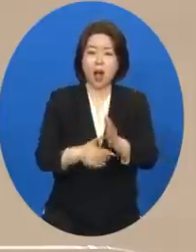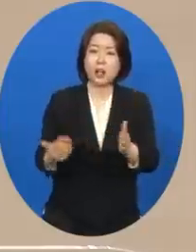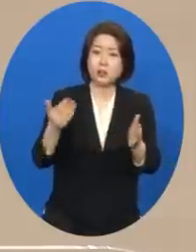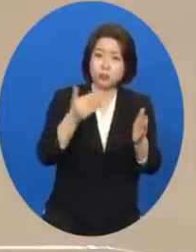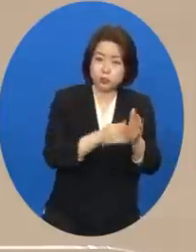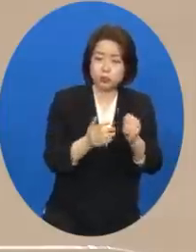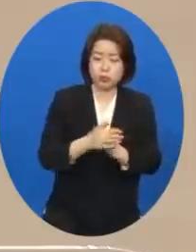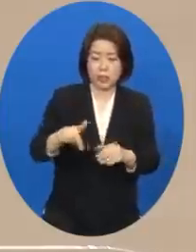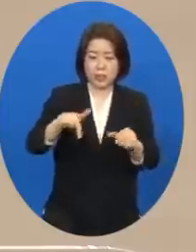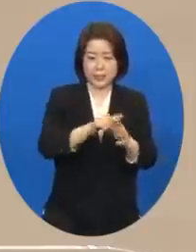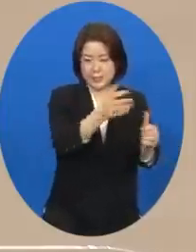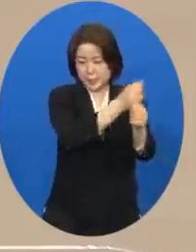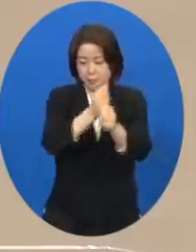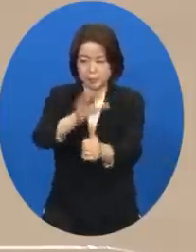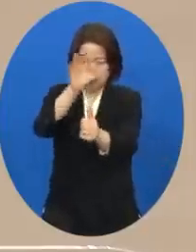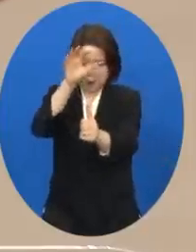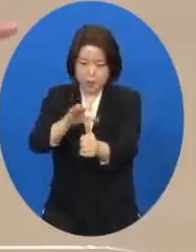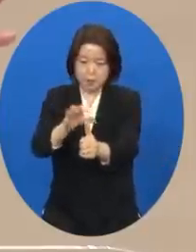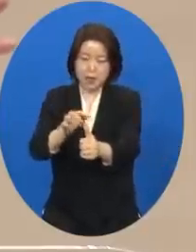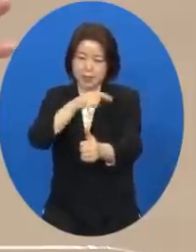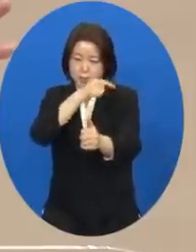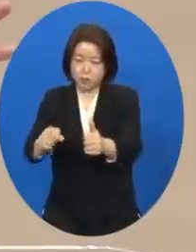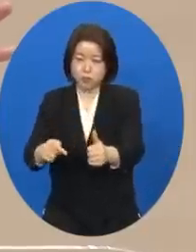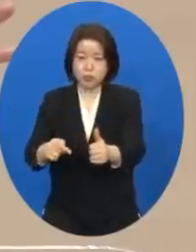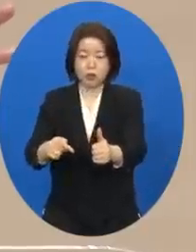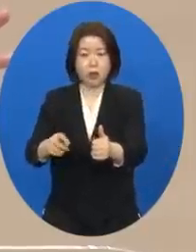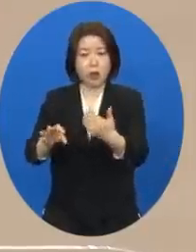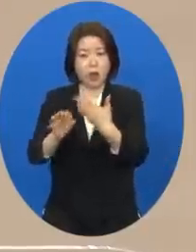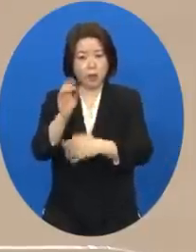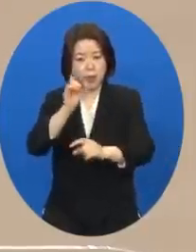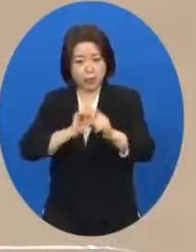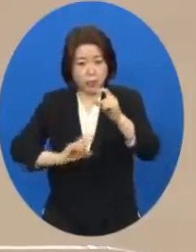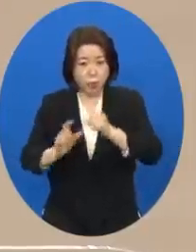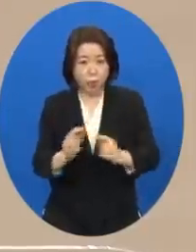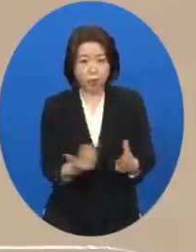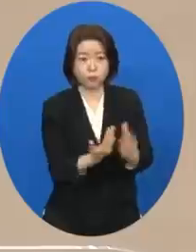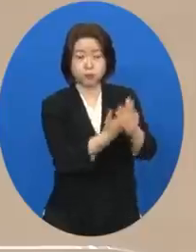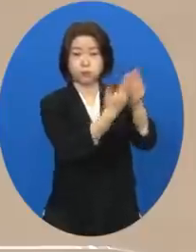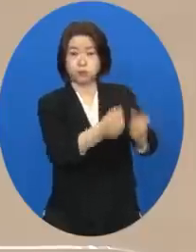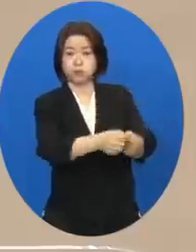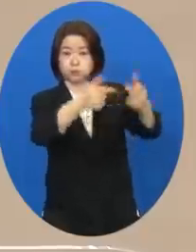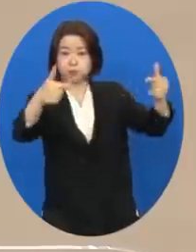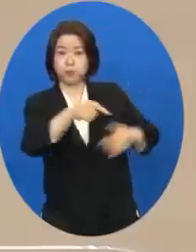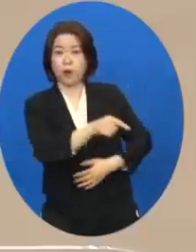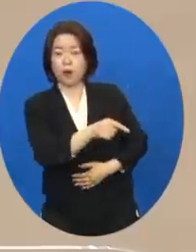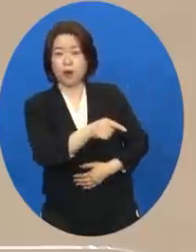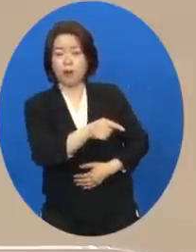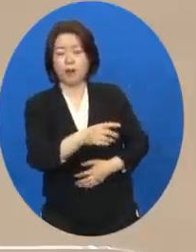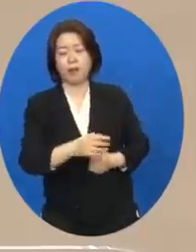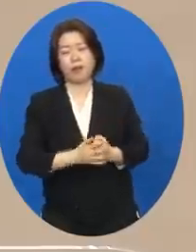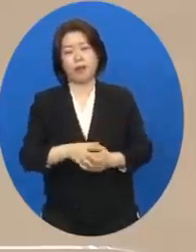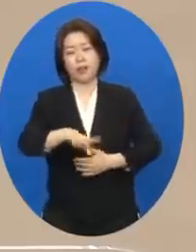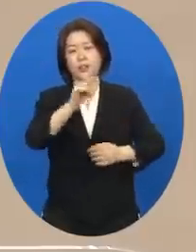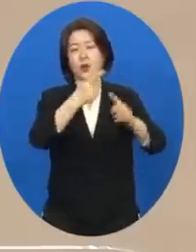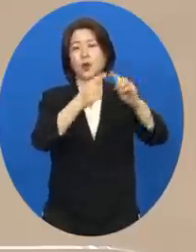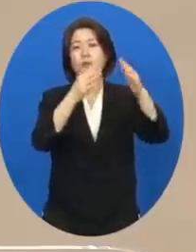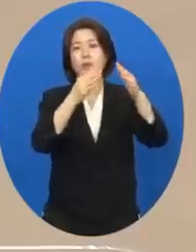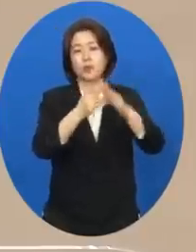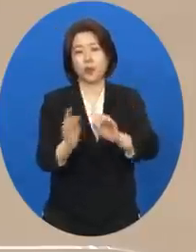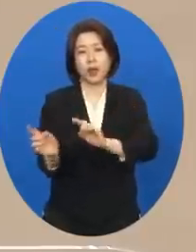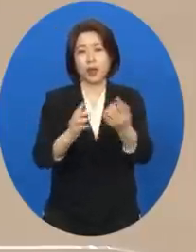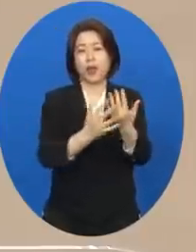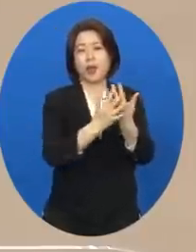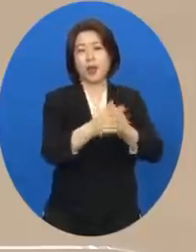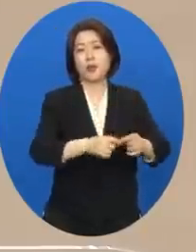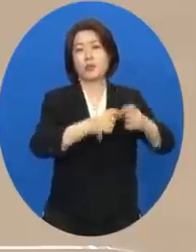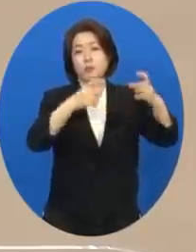가두고 죽이면 죽 일수록 초대 교회는 더 부하는 거예요 초대교회 의 부은 사도들이 나 전도